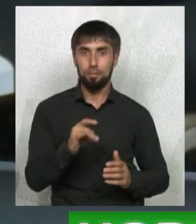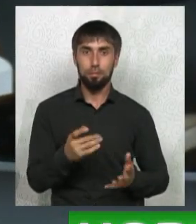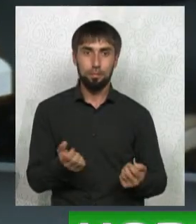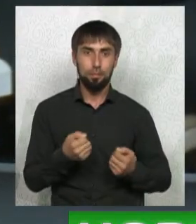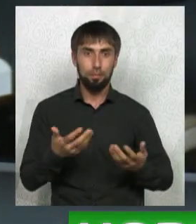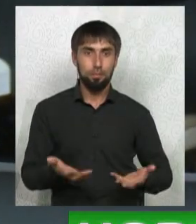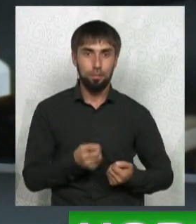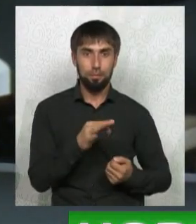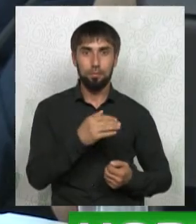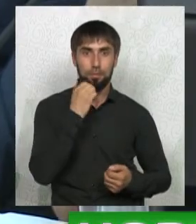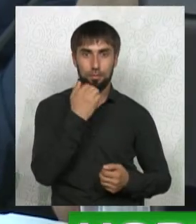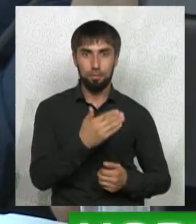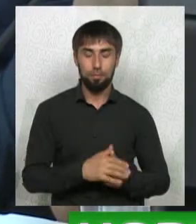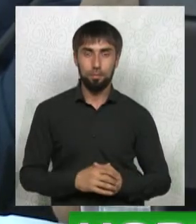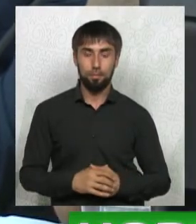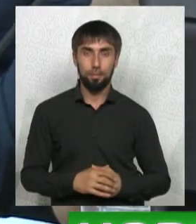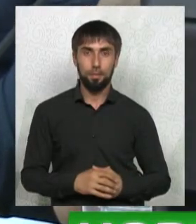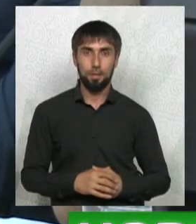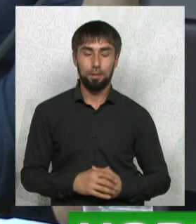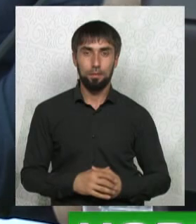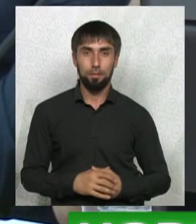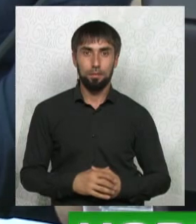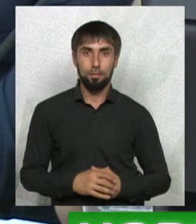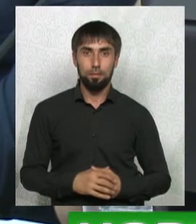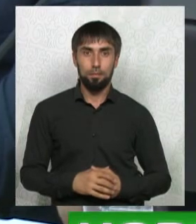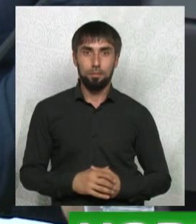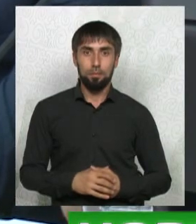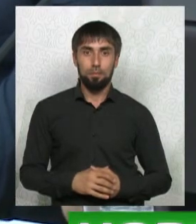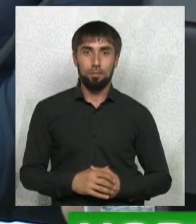поддержку от федерального центра. Дана Плиева, Адам Далаков, Новости 24.